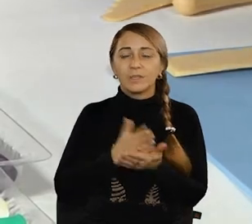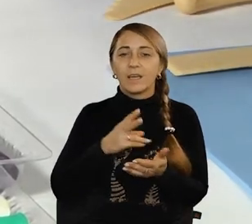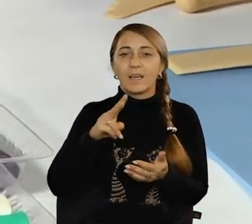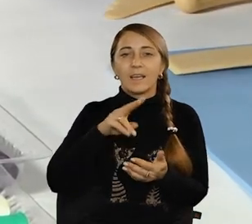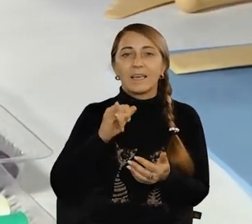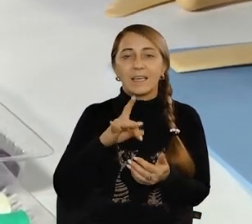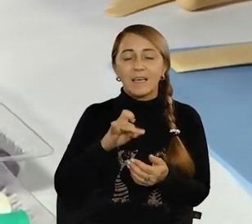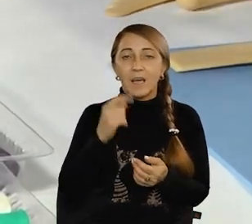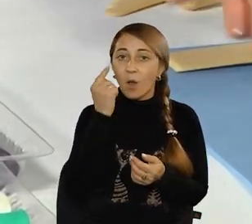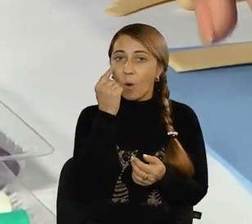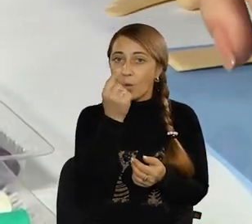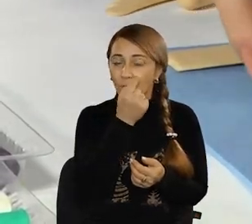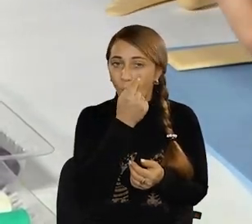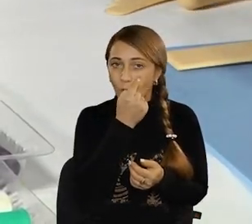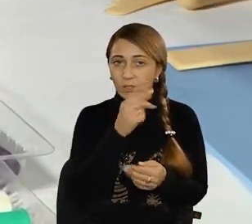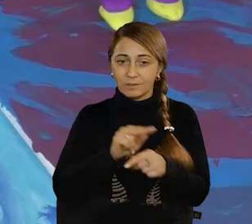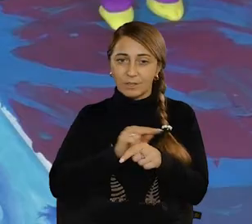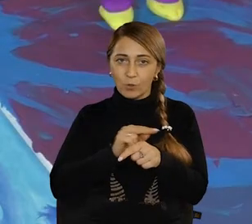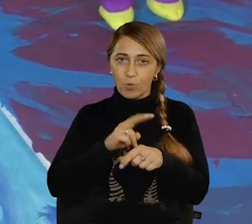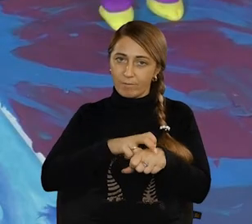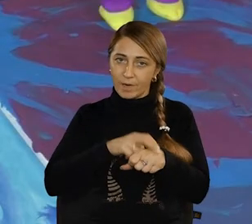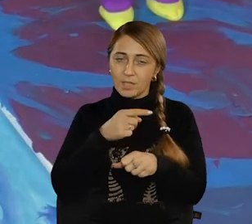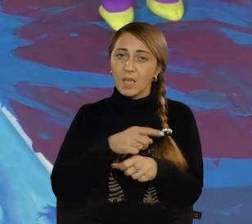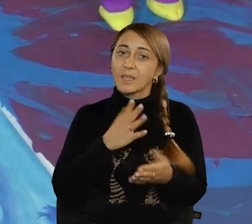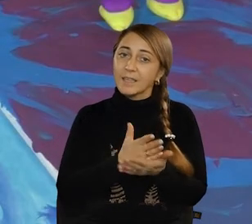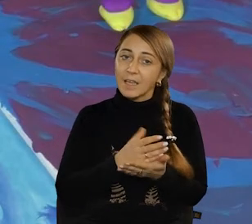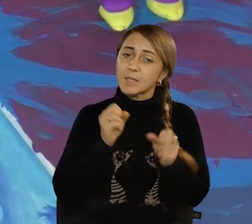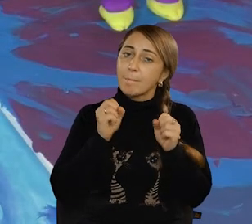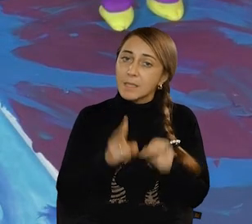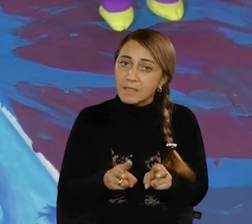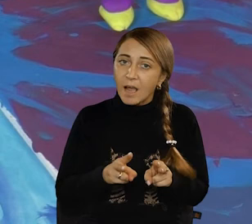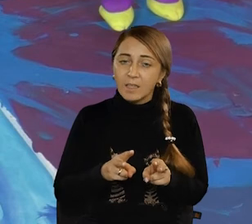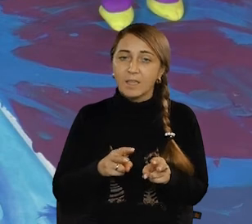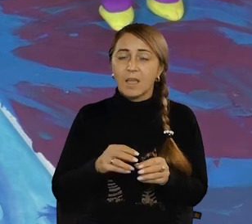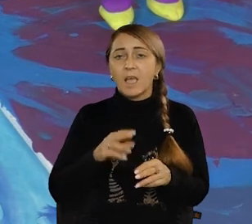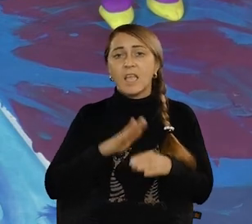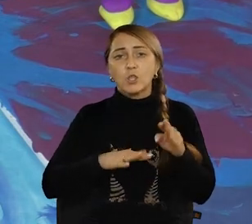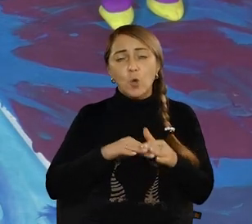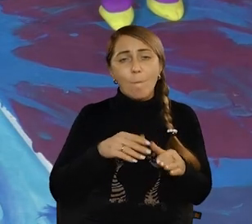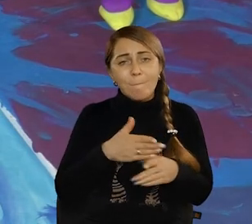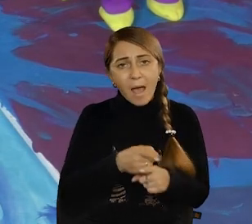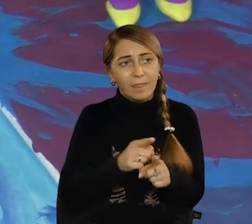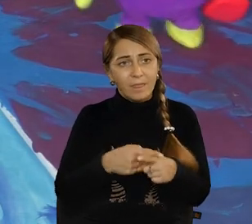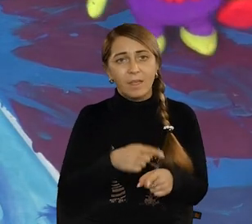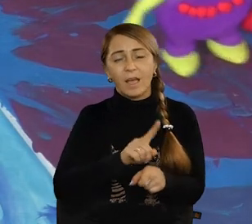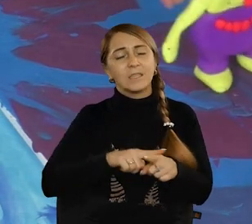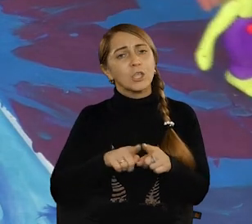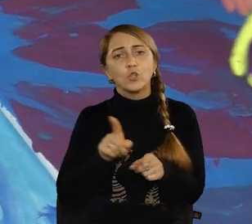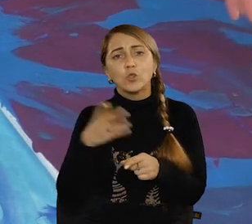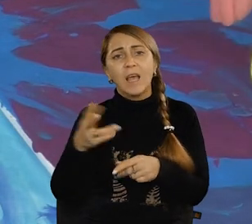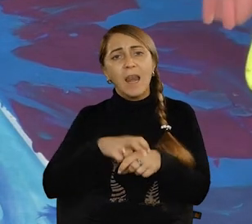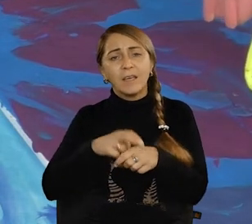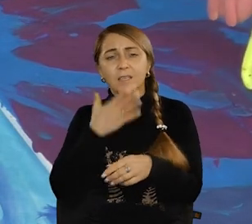лікар-офтальмолог. Він перевіряє та лікує очі. У нього для цього є спеціальне обладнання. А оце що за лікар? –